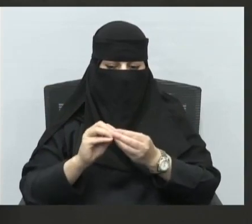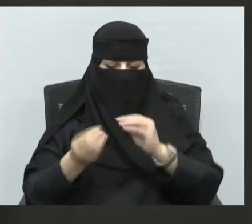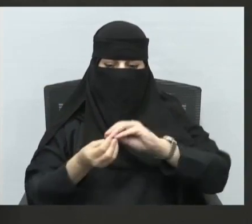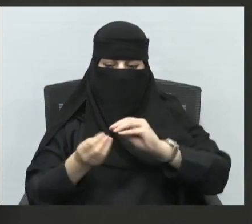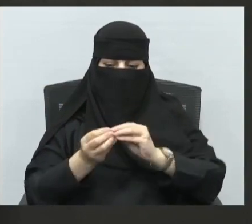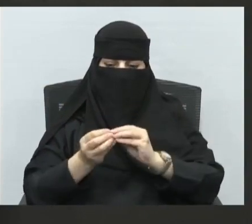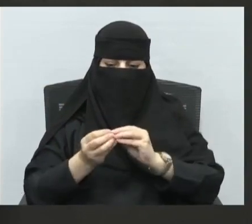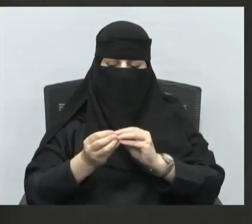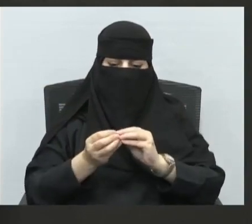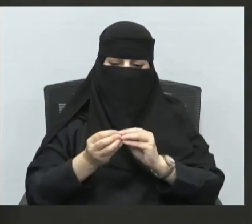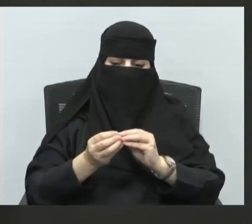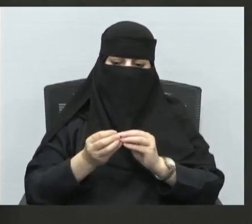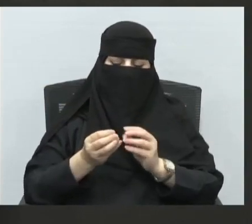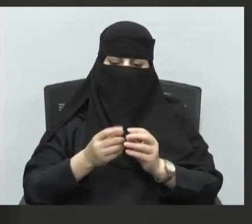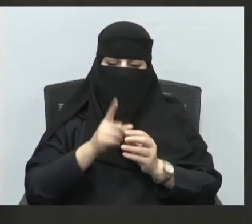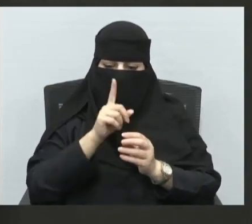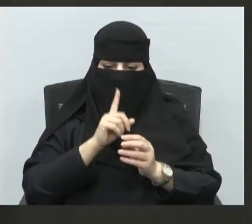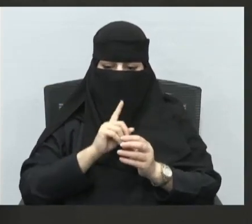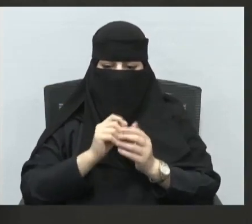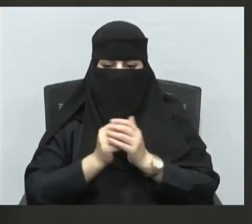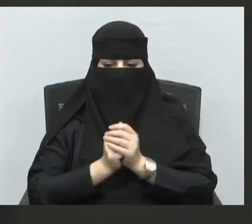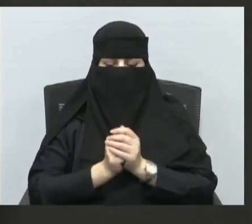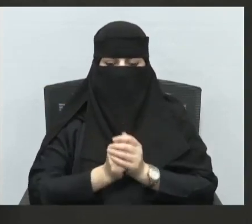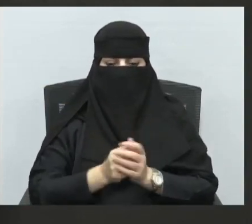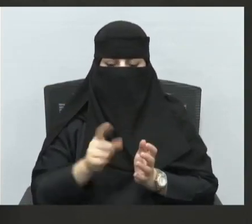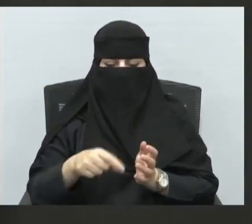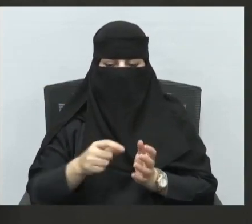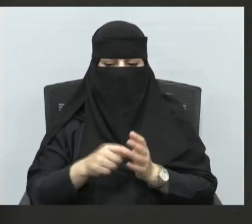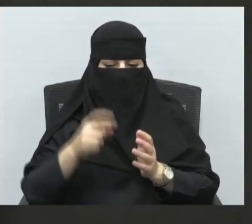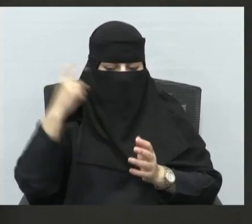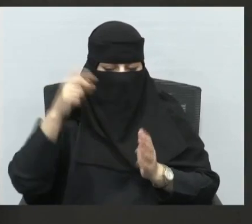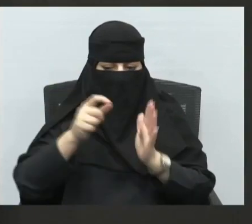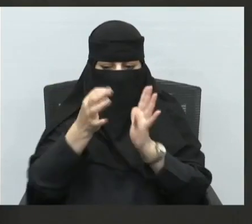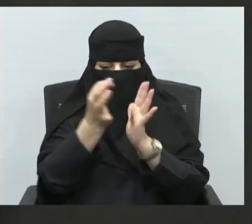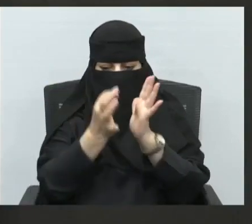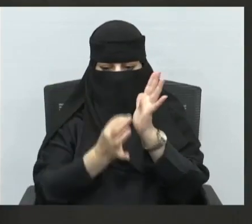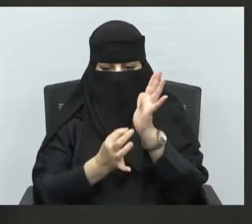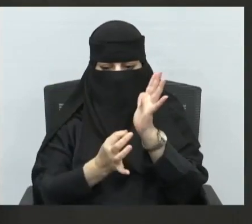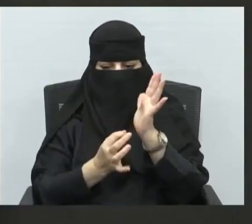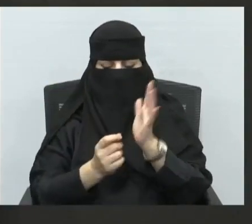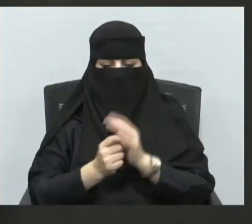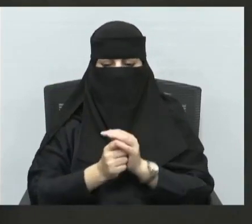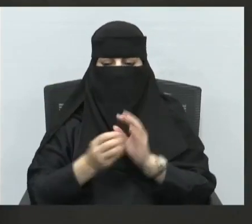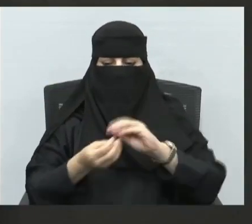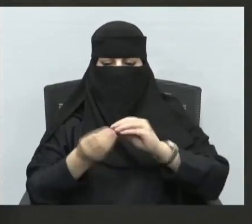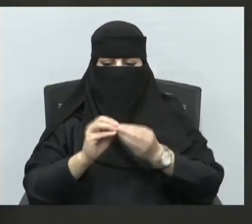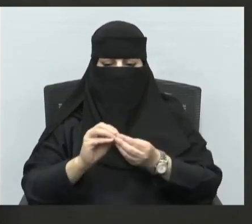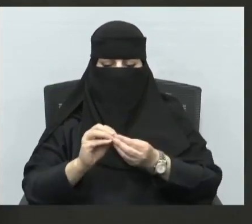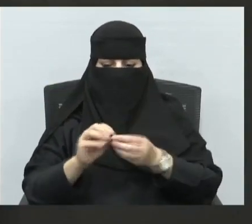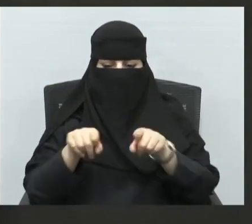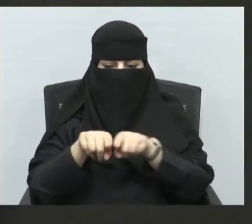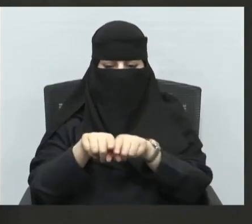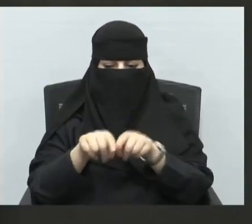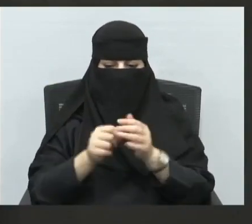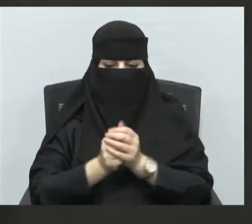الاصفر ممتاز اذا نتذكر قوانين التلوين نلون باللون المناسب